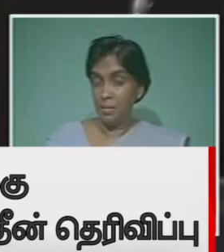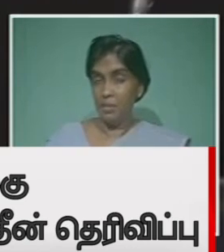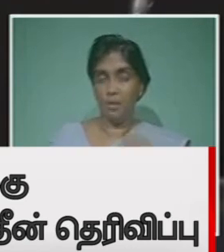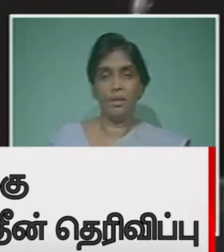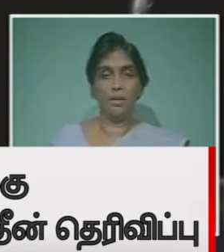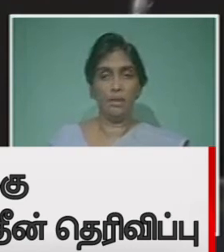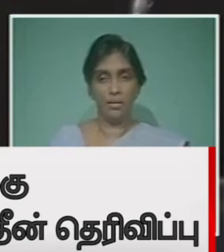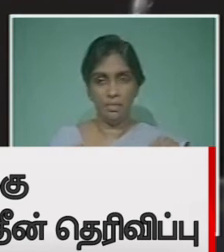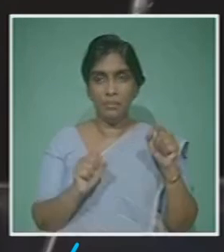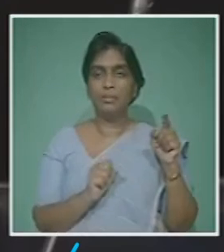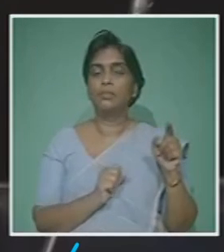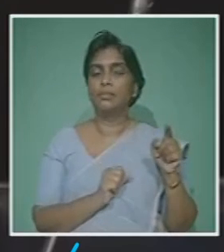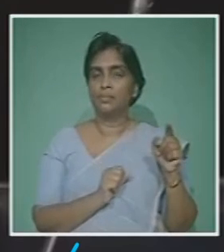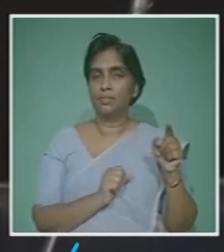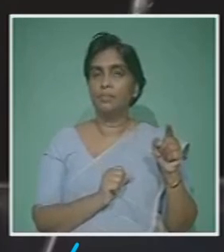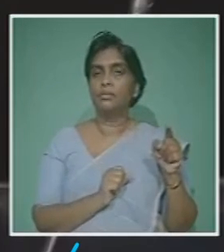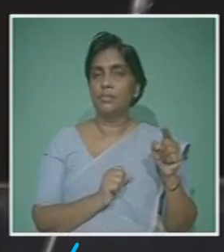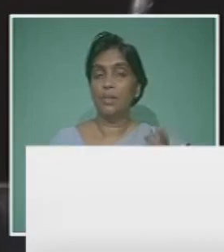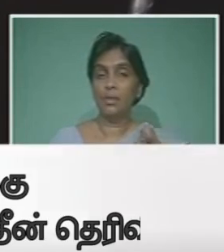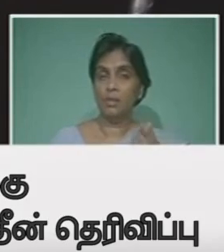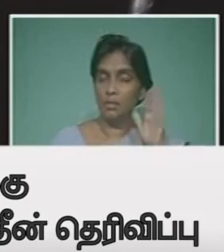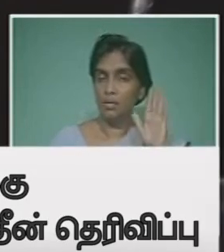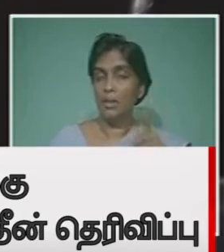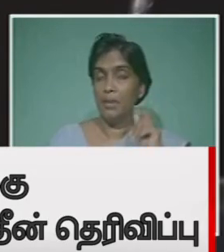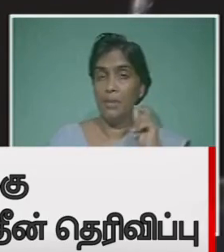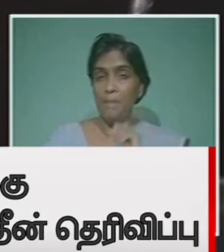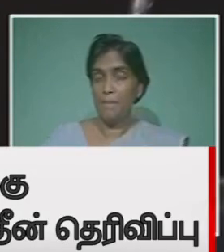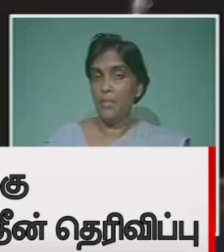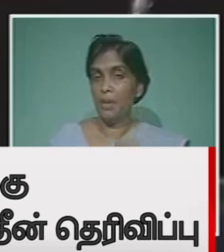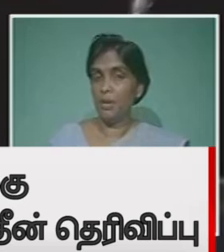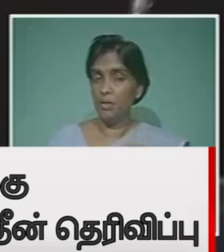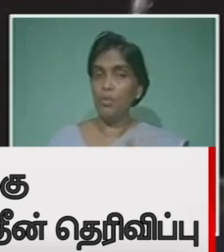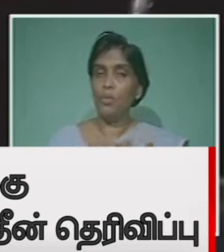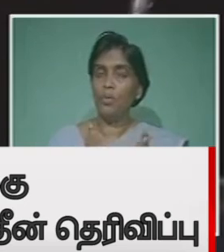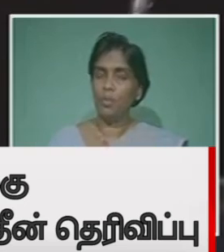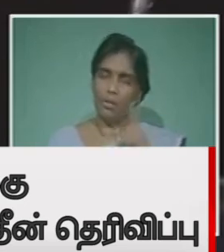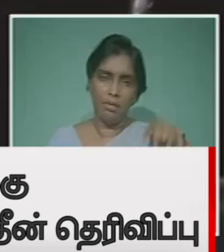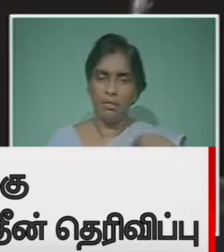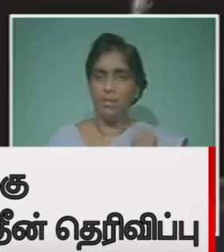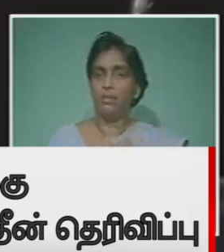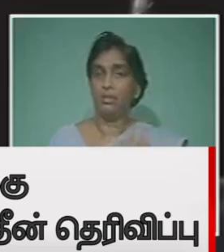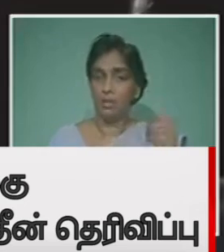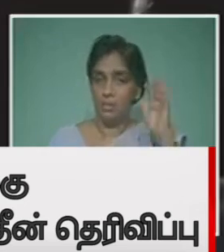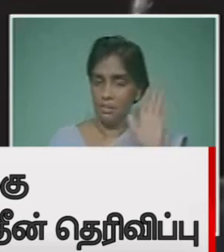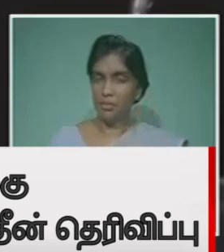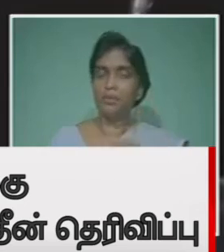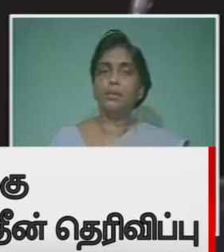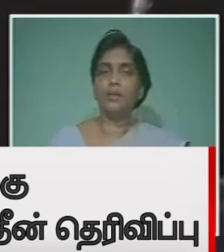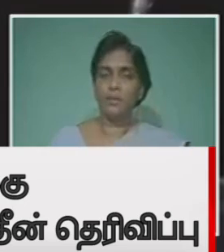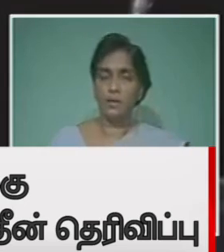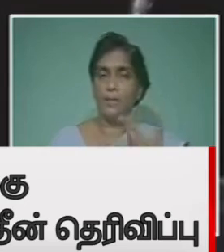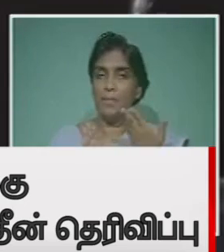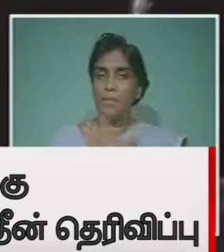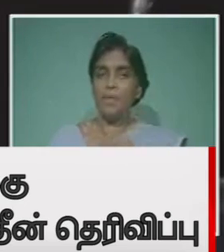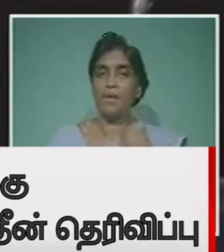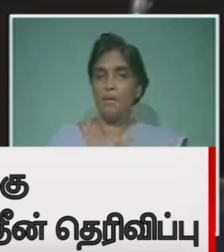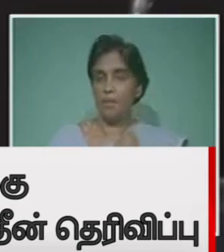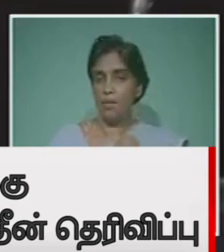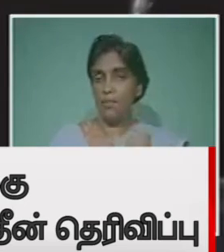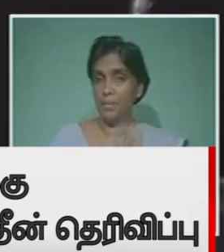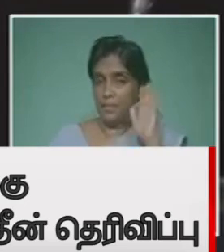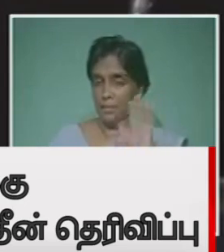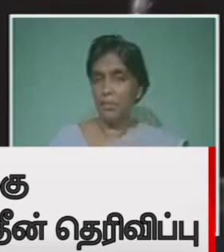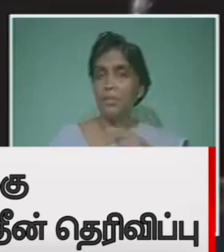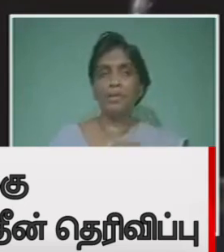இல்லாமல், தனக்கு விரும்பியதையெல்லாம் கடந்த 2 வருட காலமாக இருந்த அரசாங்கம் செய்ததனால் தான் இந்த நாடு இவ்வளவு ஒரு மோசமான நிலைக்கு